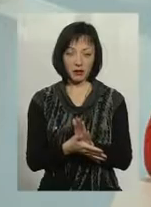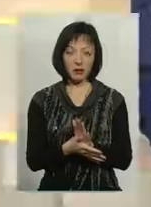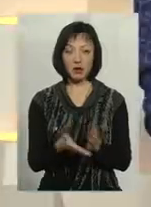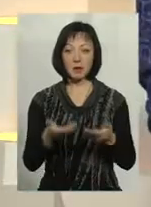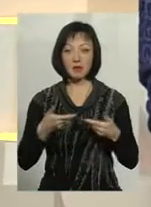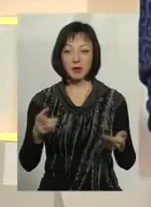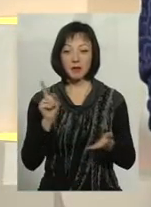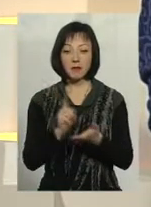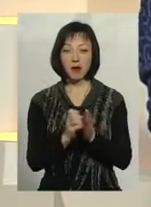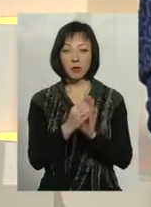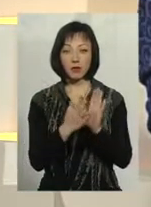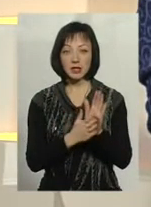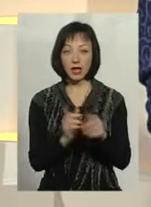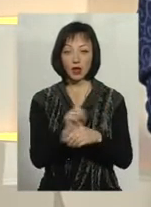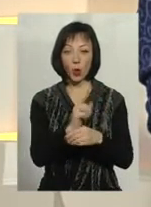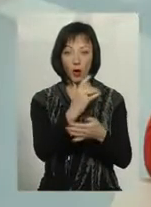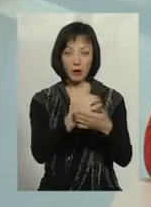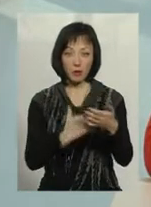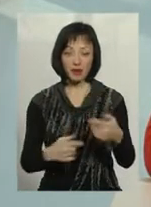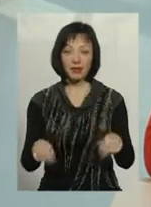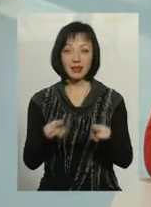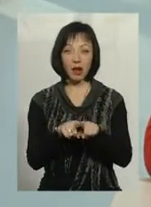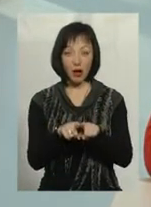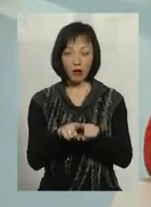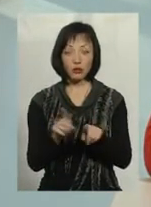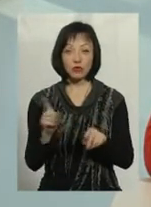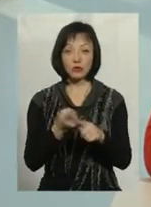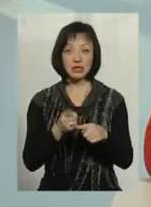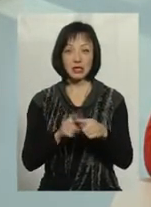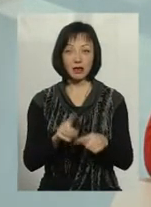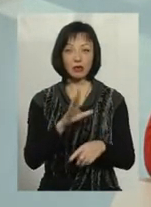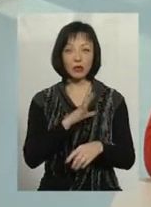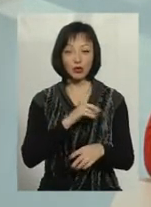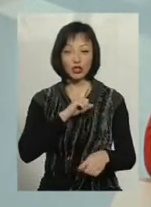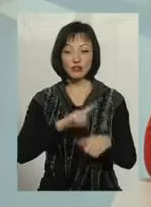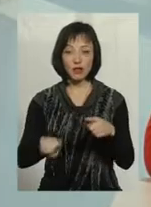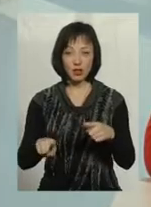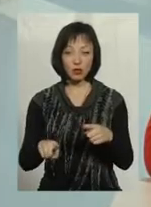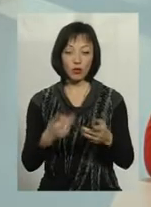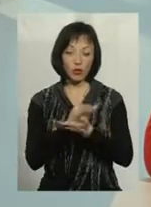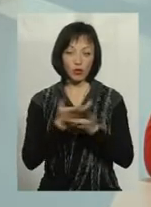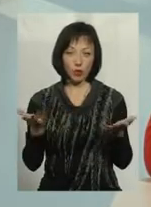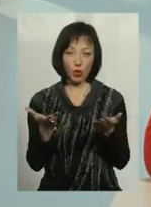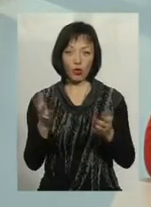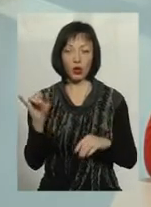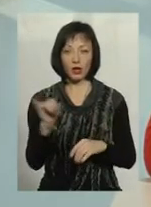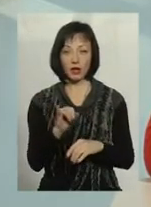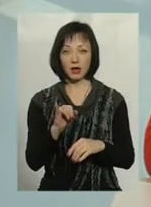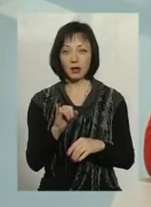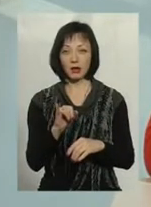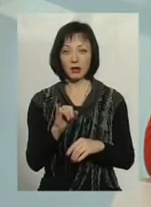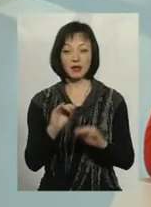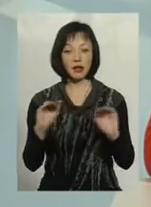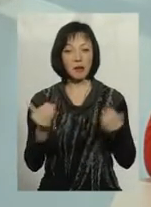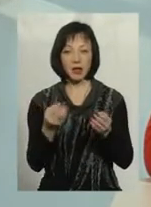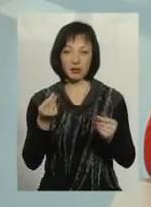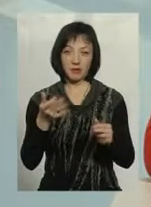від місцевих депутатів дуже багато залежить, власне, дуже багато. Формування думки на місцях